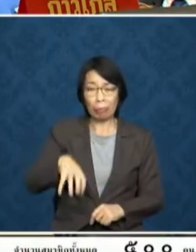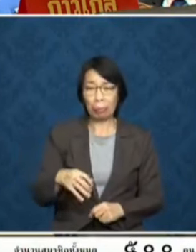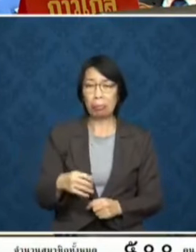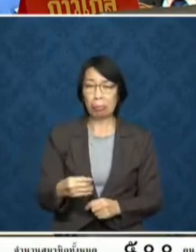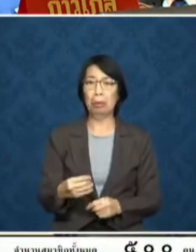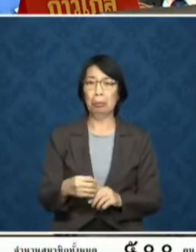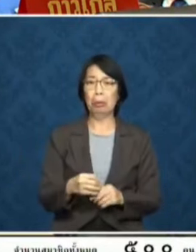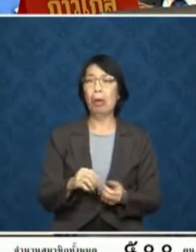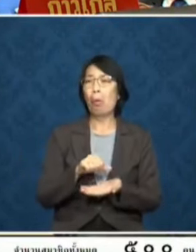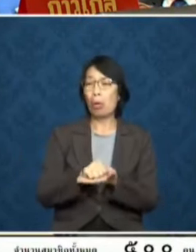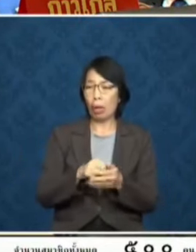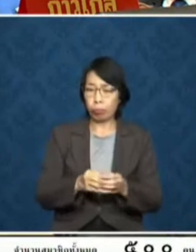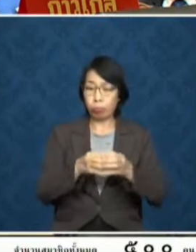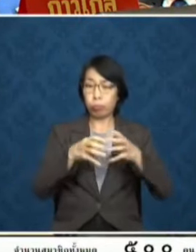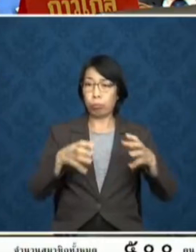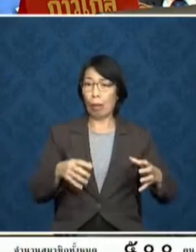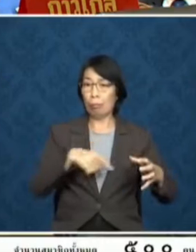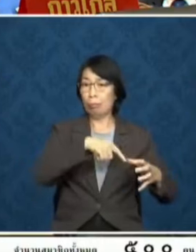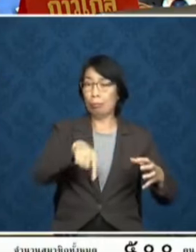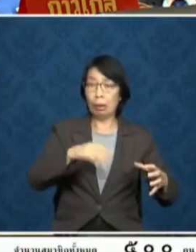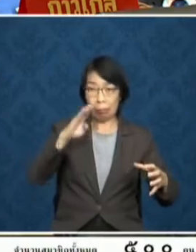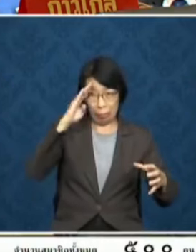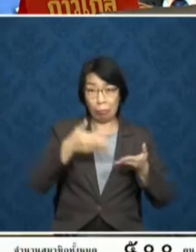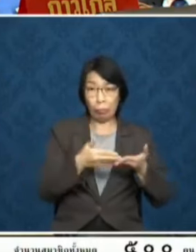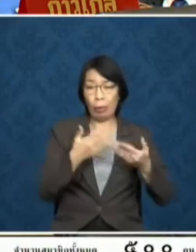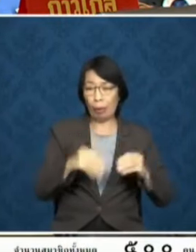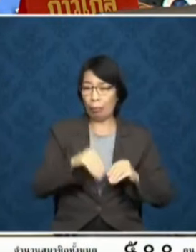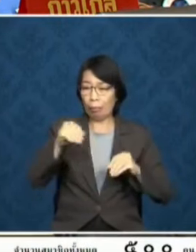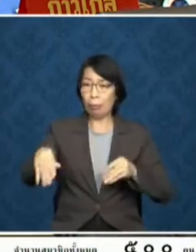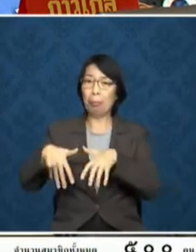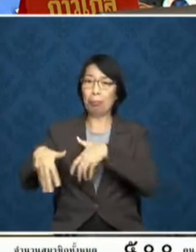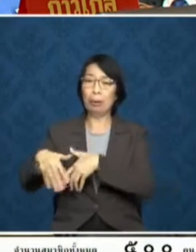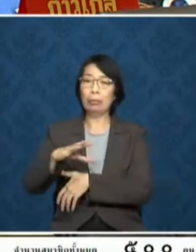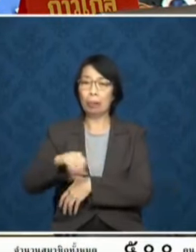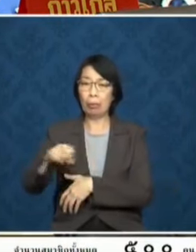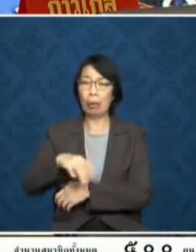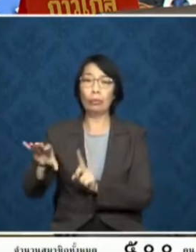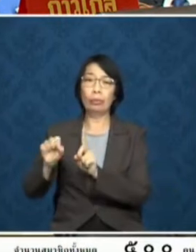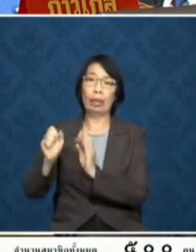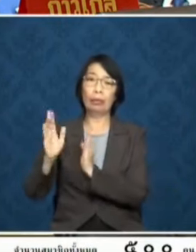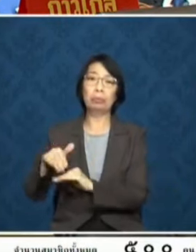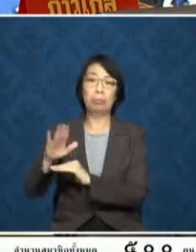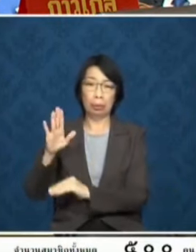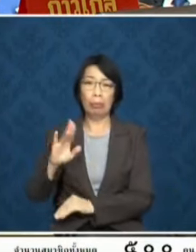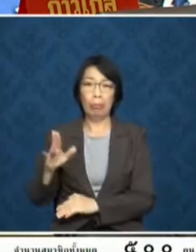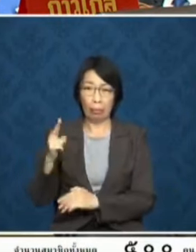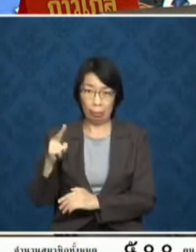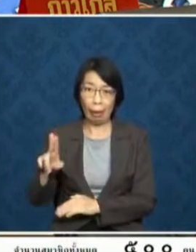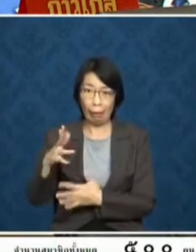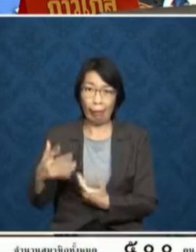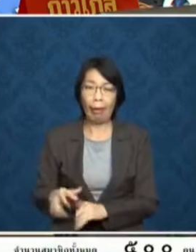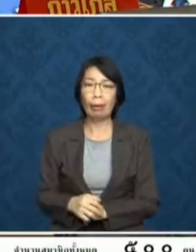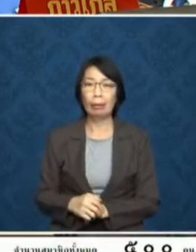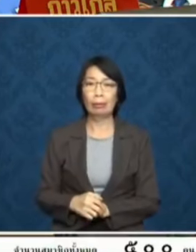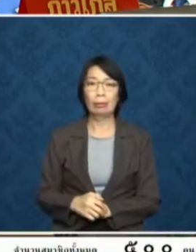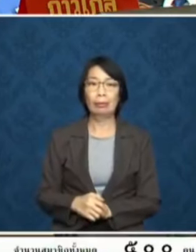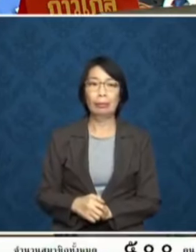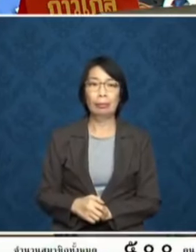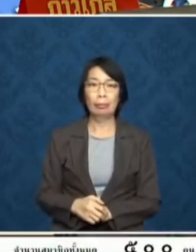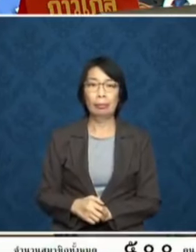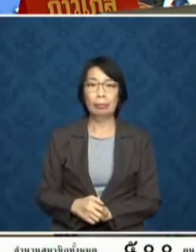อบคลุมบริการด้านไฟฟ้าเบ็ดเสร็จให้แก่ประชาชนในพื้นที่หลายแสนคนด้วยขีดความสามารถที่ตัวเองไม่มีเล